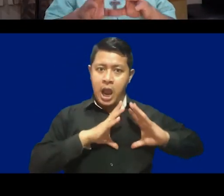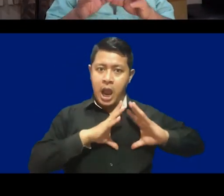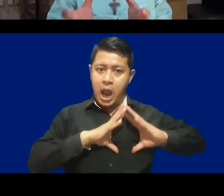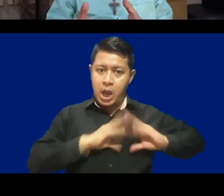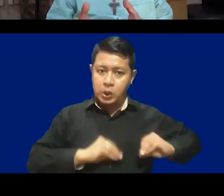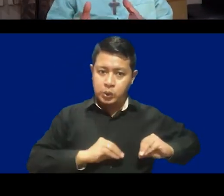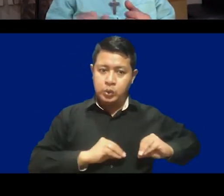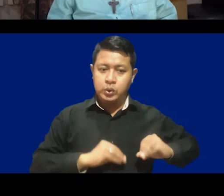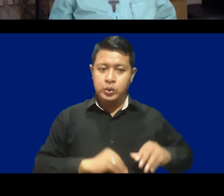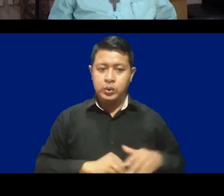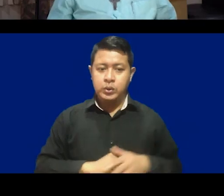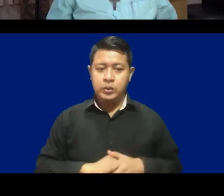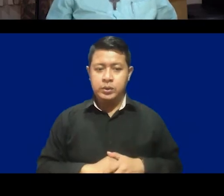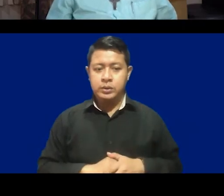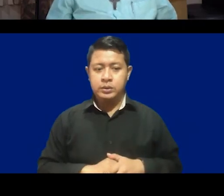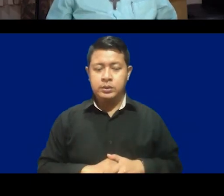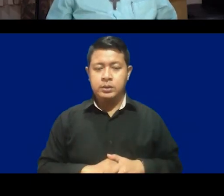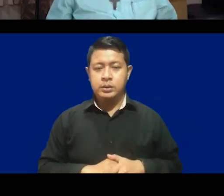Seharusnya hancur.